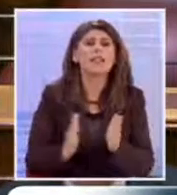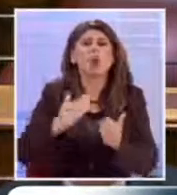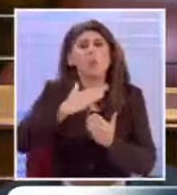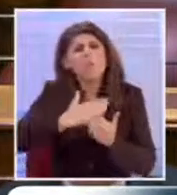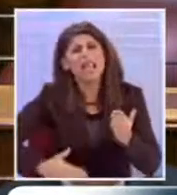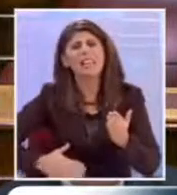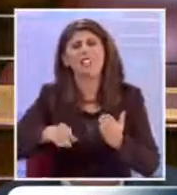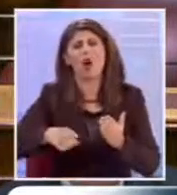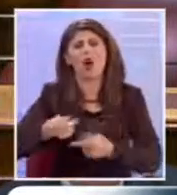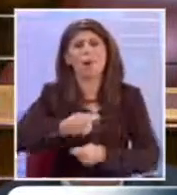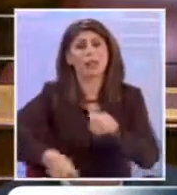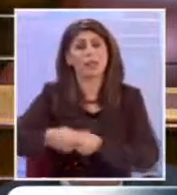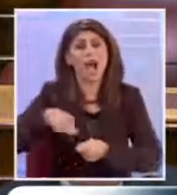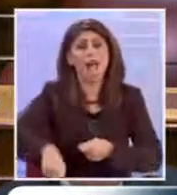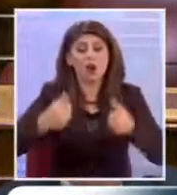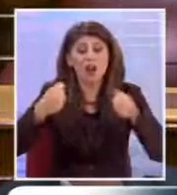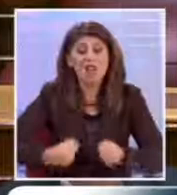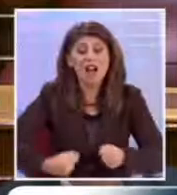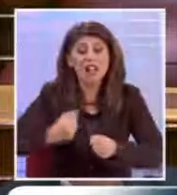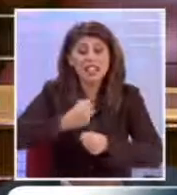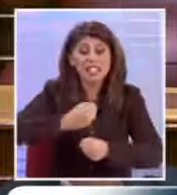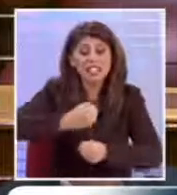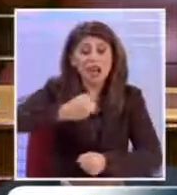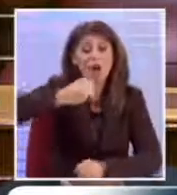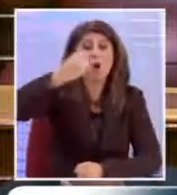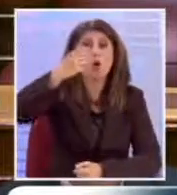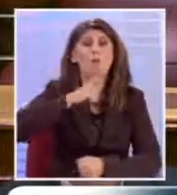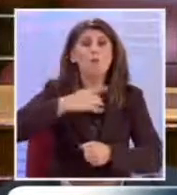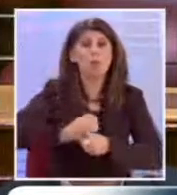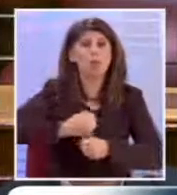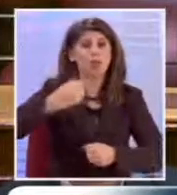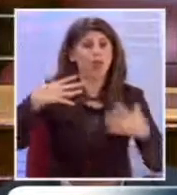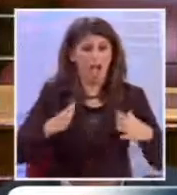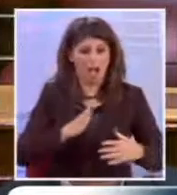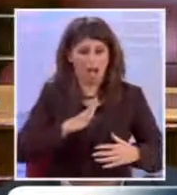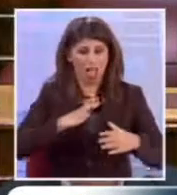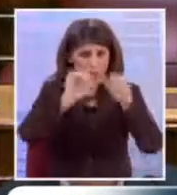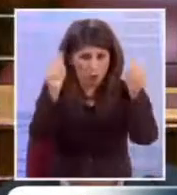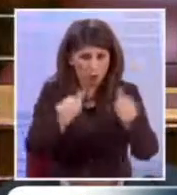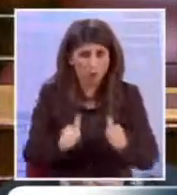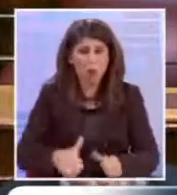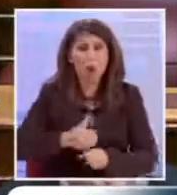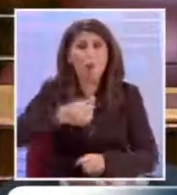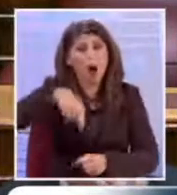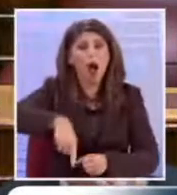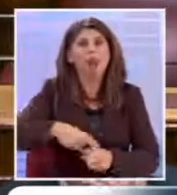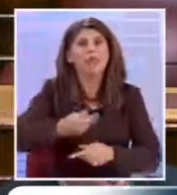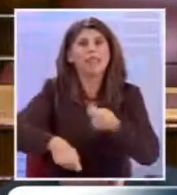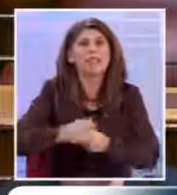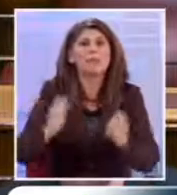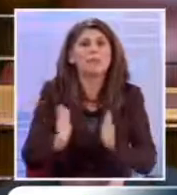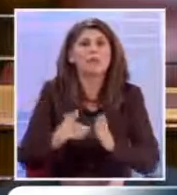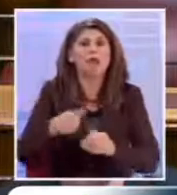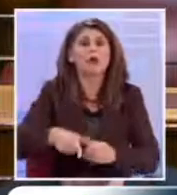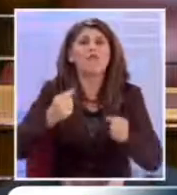που αποτελούσαν τη σπονδυλική στήλη της οικονομίας, διαμορφώνουν ένα μελαγχολικό τοπίο που